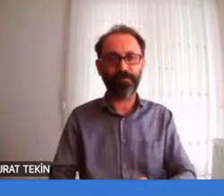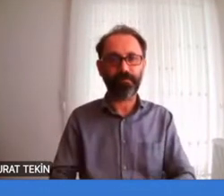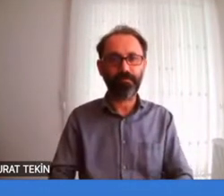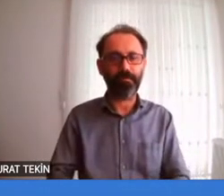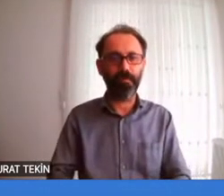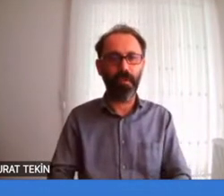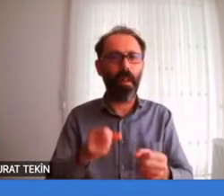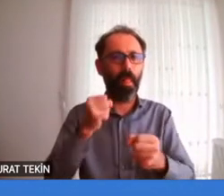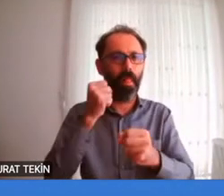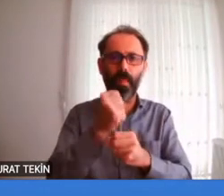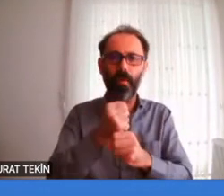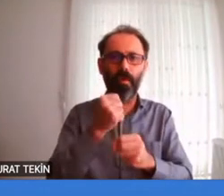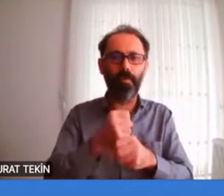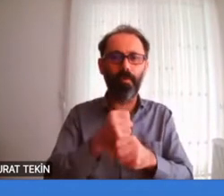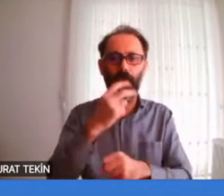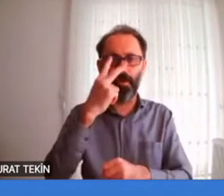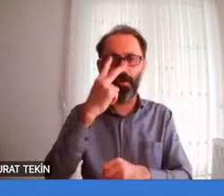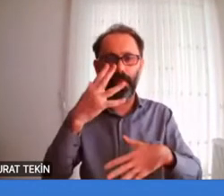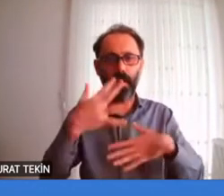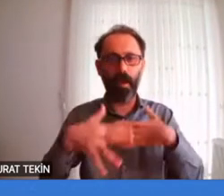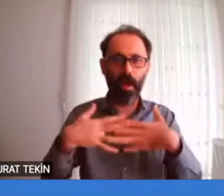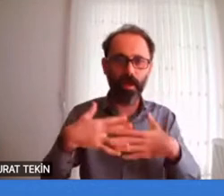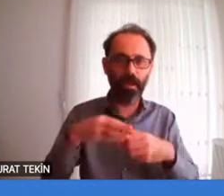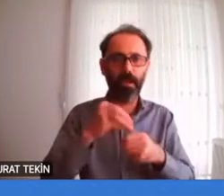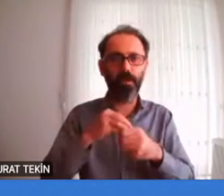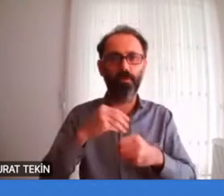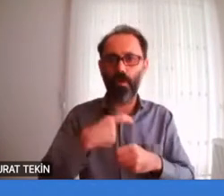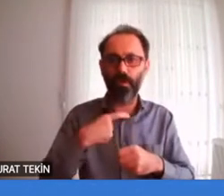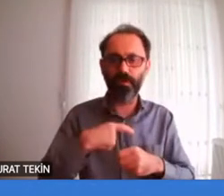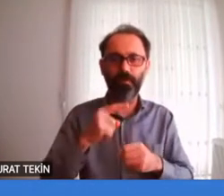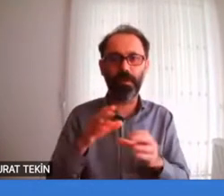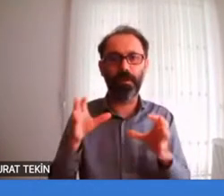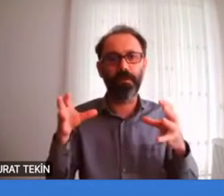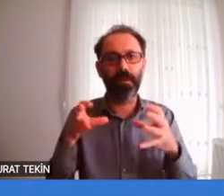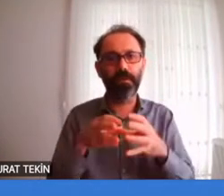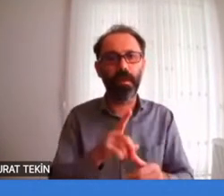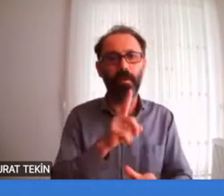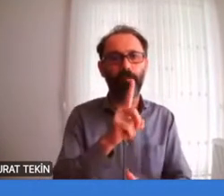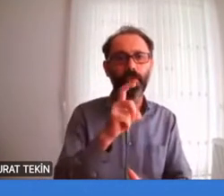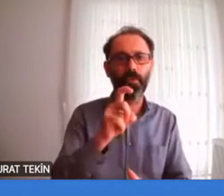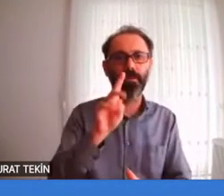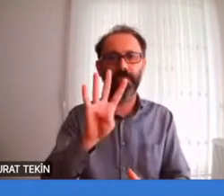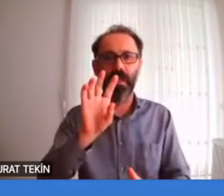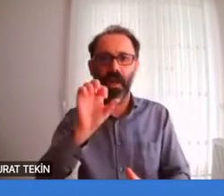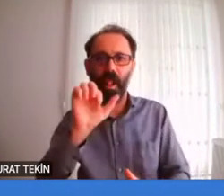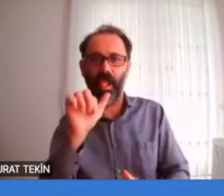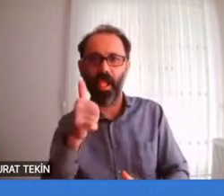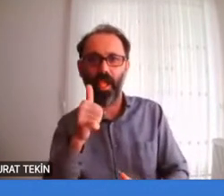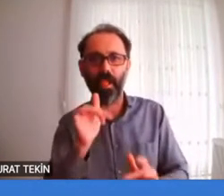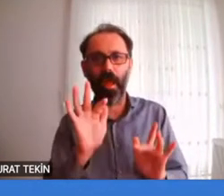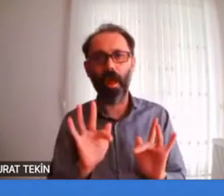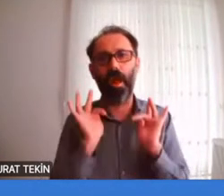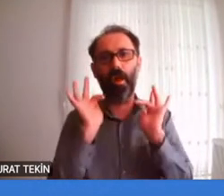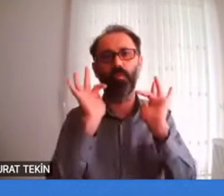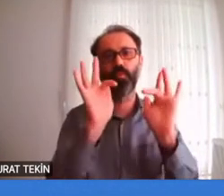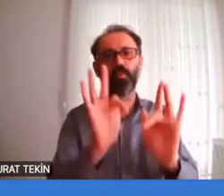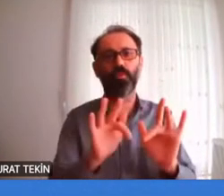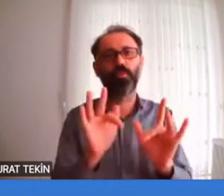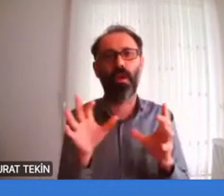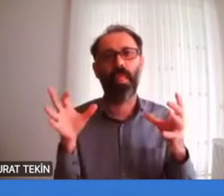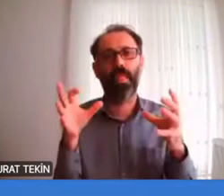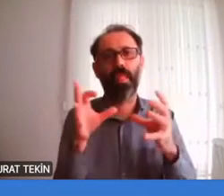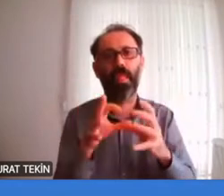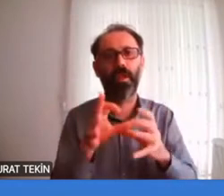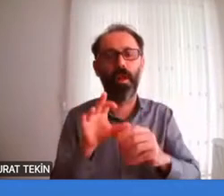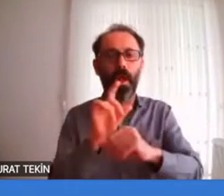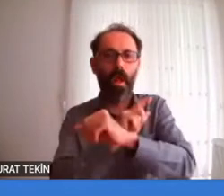Golbol görme engellilere özgü bir takım sporu ve 1946 yılında Avusturyalı Hans Lorenzen ve Alman Sepp